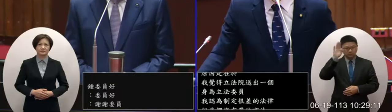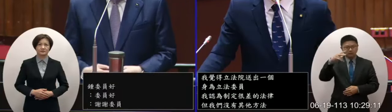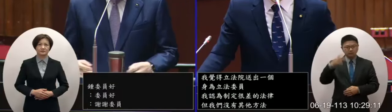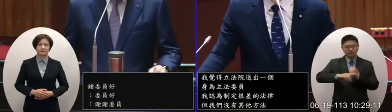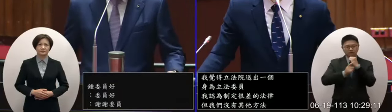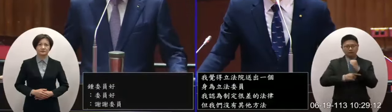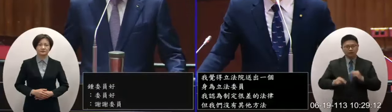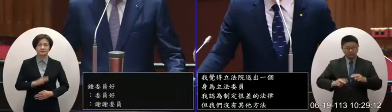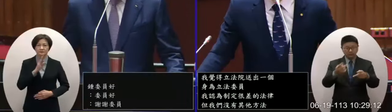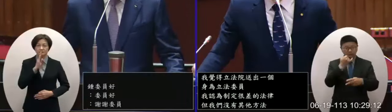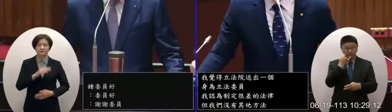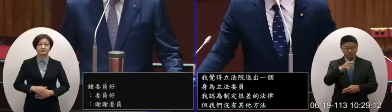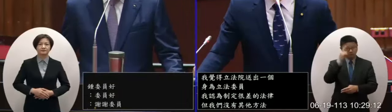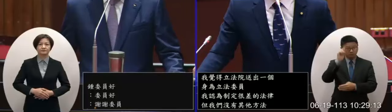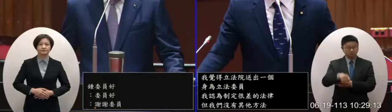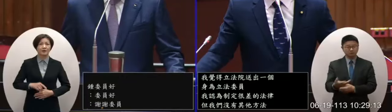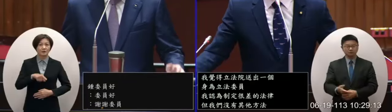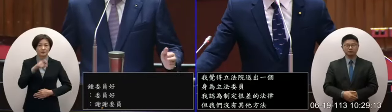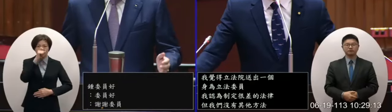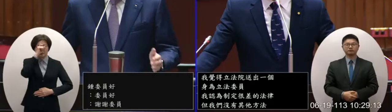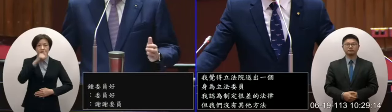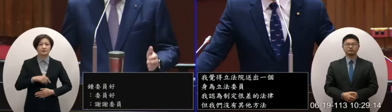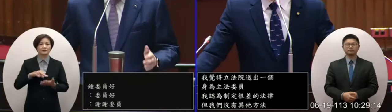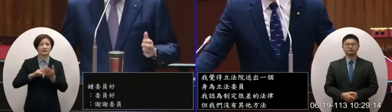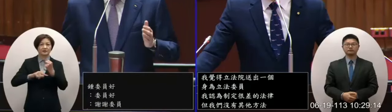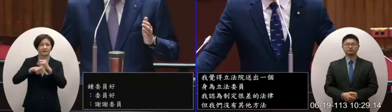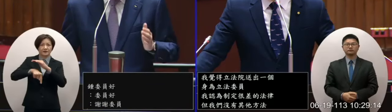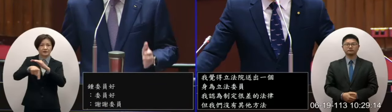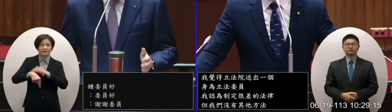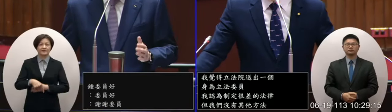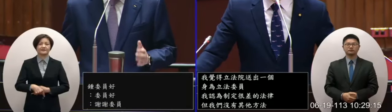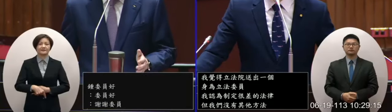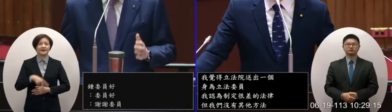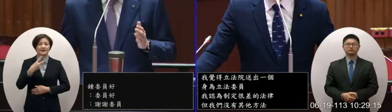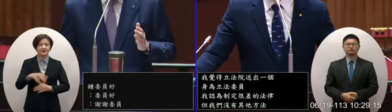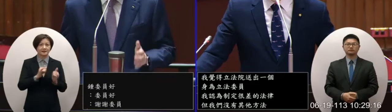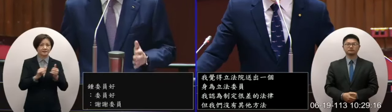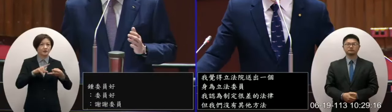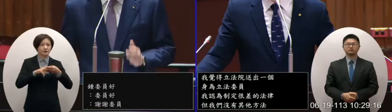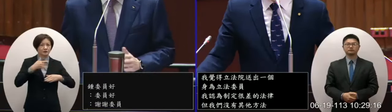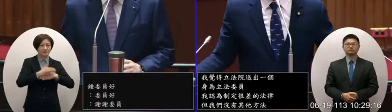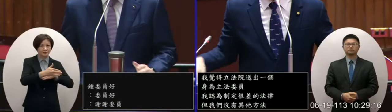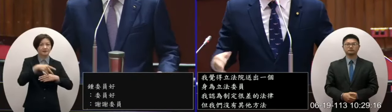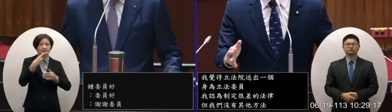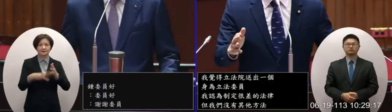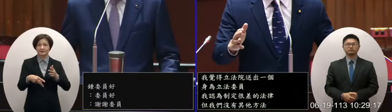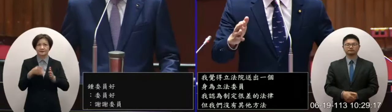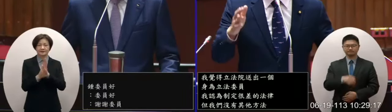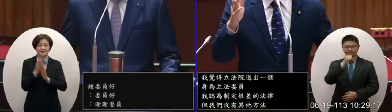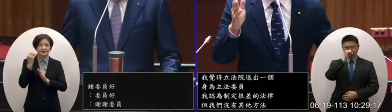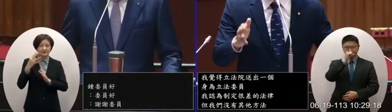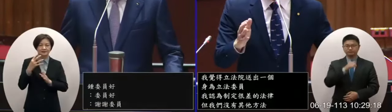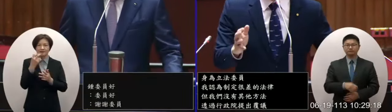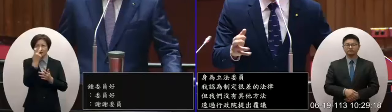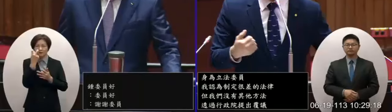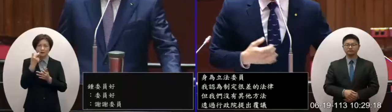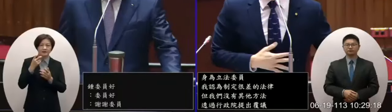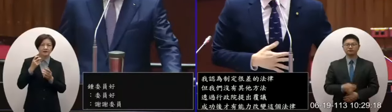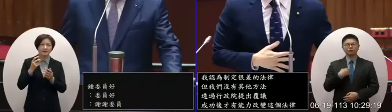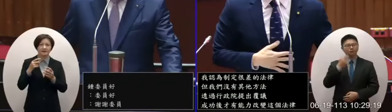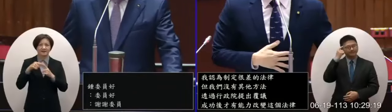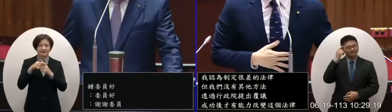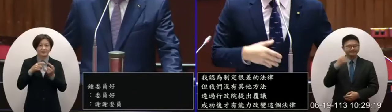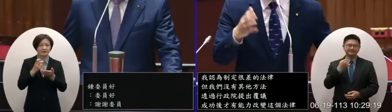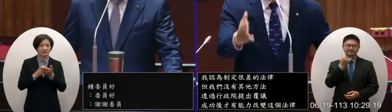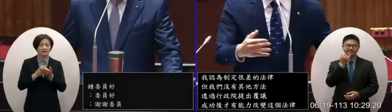同意吗？ 是的，我们只是希望大院能够有机会再经过民主的程序重新审视条例的每个内容。 但是我也觉得很遗